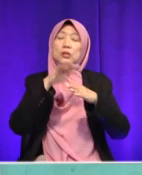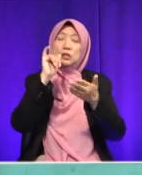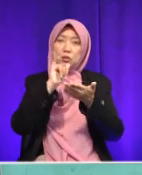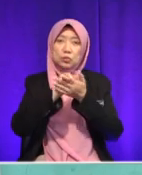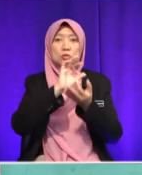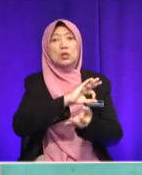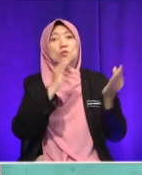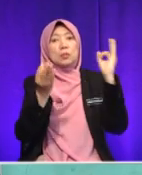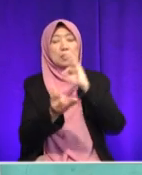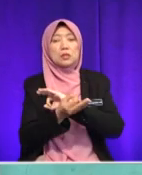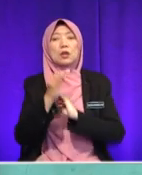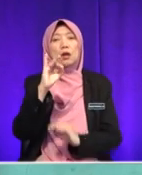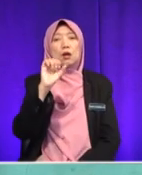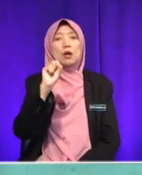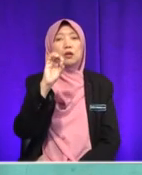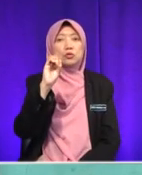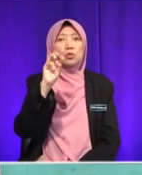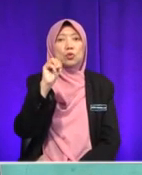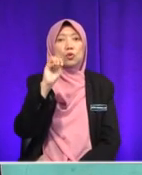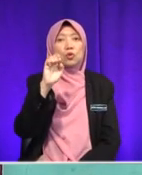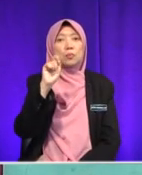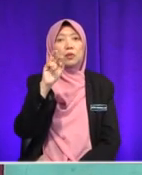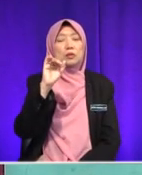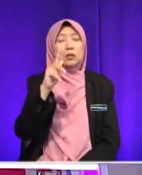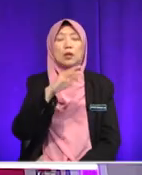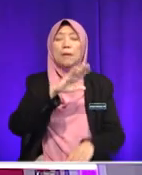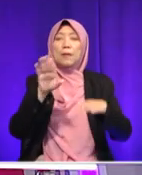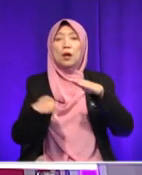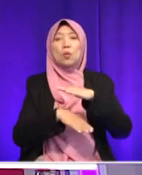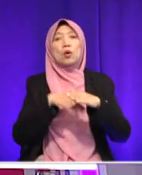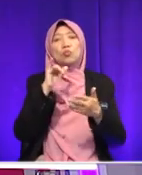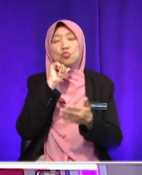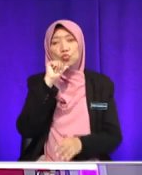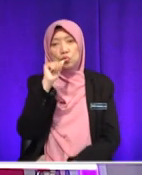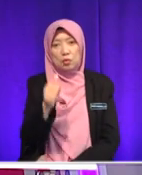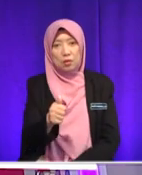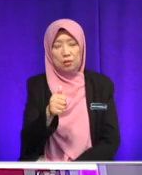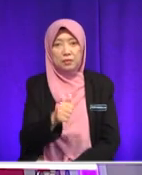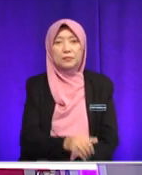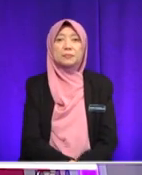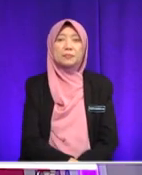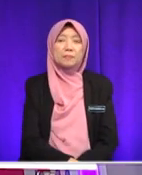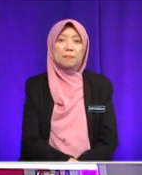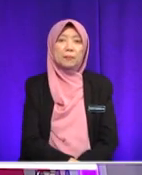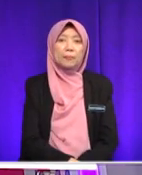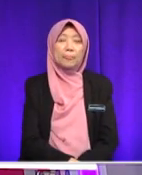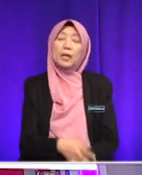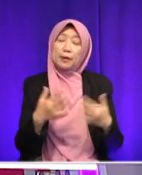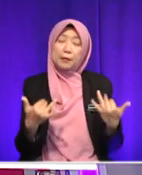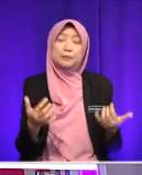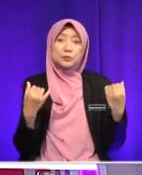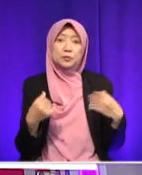transformasi isometri. Baik. Dan yang di bawah sekali adalah bukan isometri. Bukan isometri. Sekarang kita dah